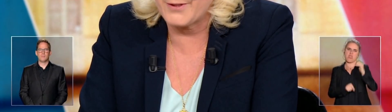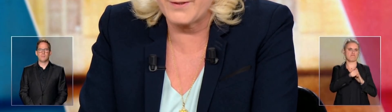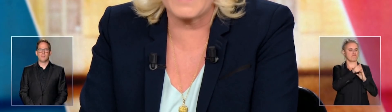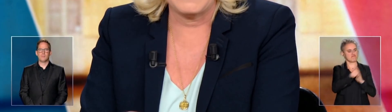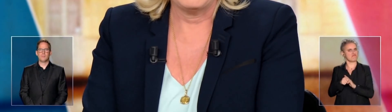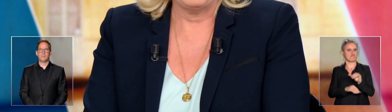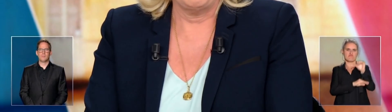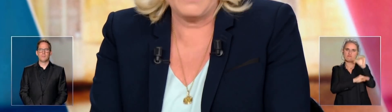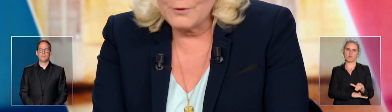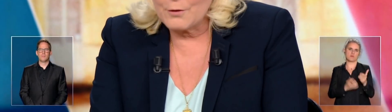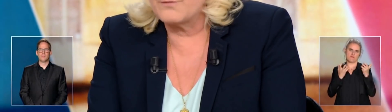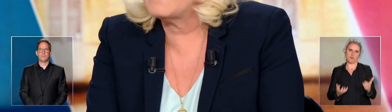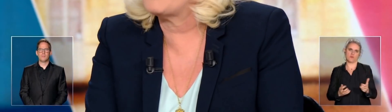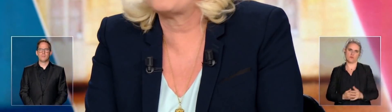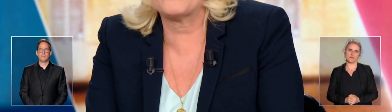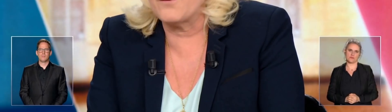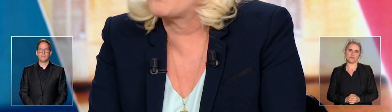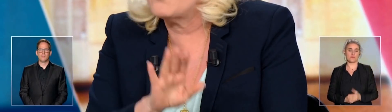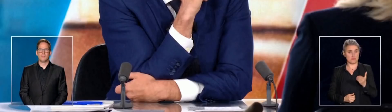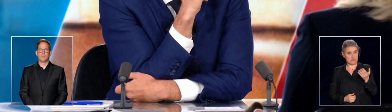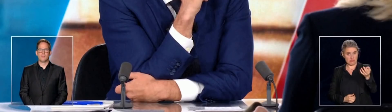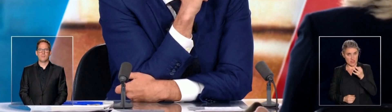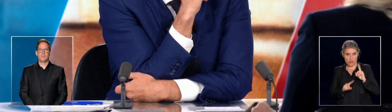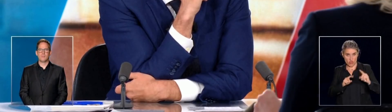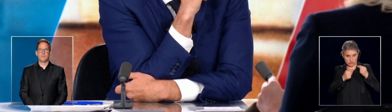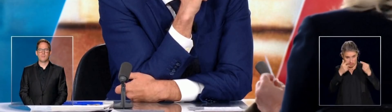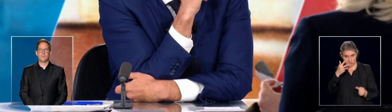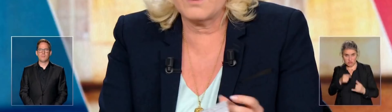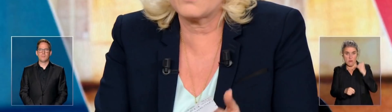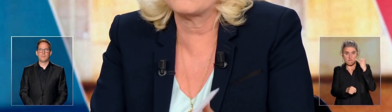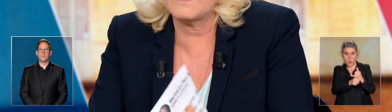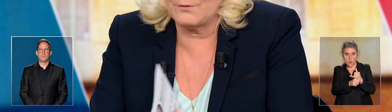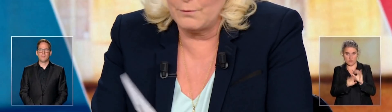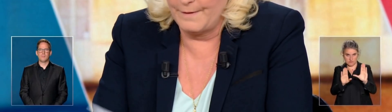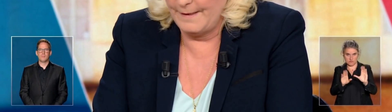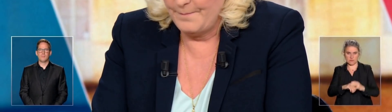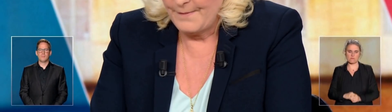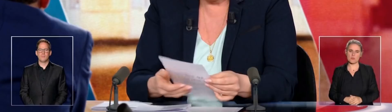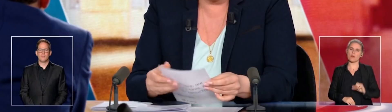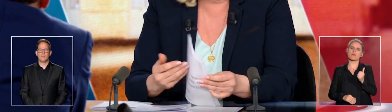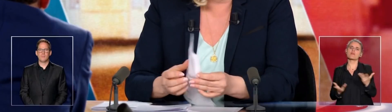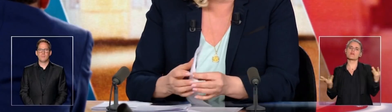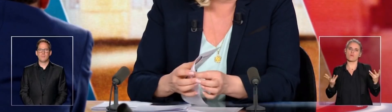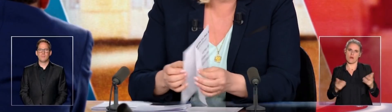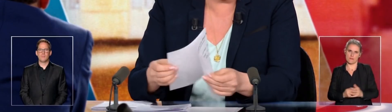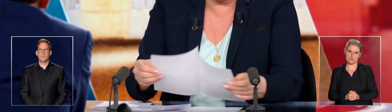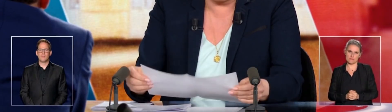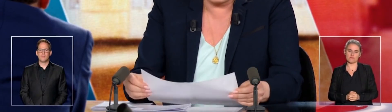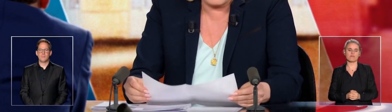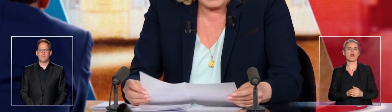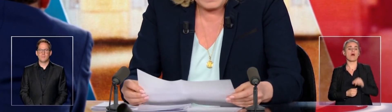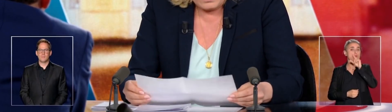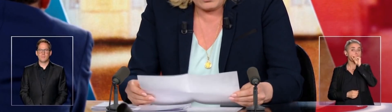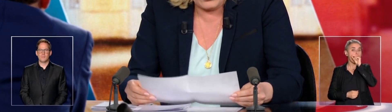circonstances maintenant ce que vous dites est faux plusieurs fois d'abord je vous ai retrouvé un tweet ce que